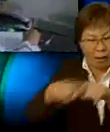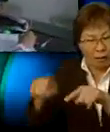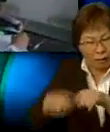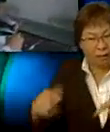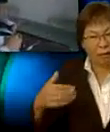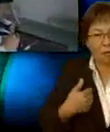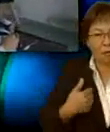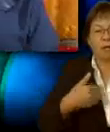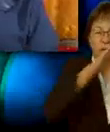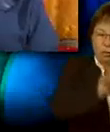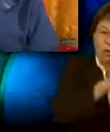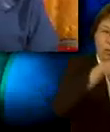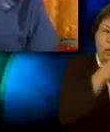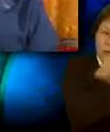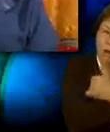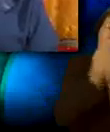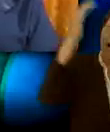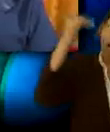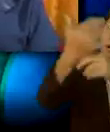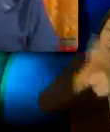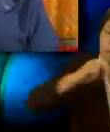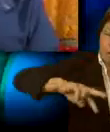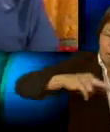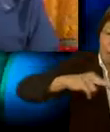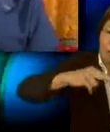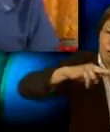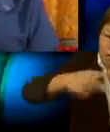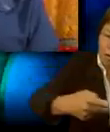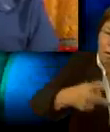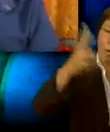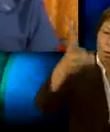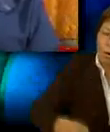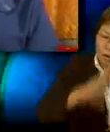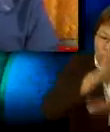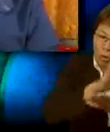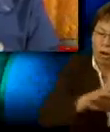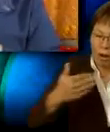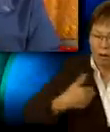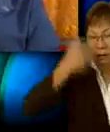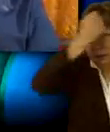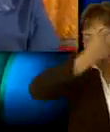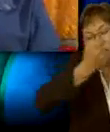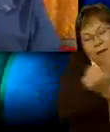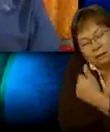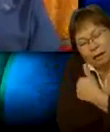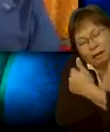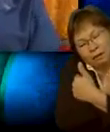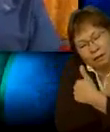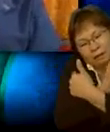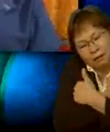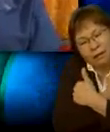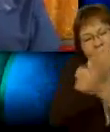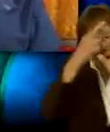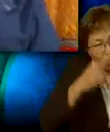diperbagaikan. Sekolah penyayang diharapkan dapat melahirkan warga-warga sekolah yang mempunyai sikap saling menyayangi